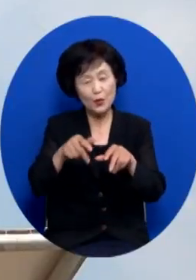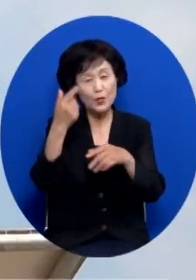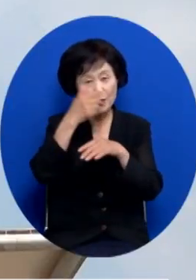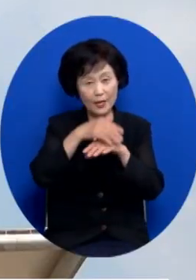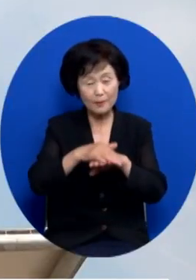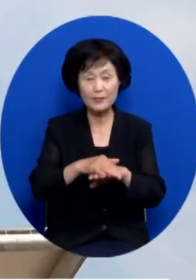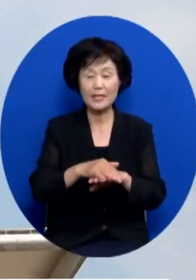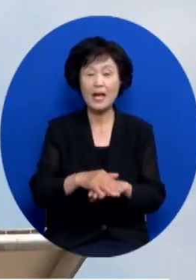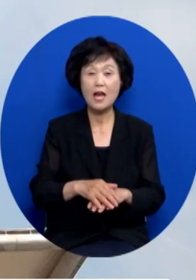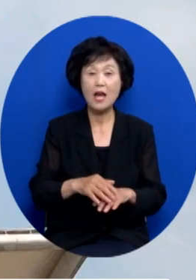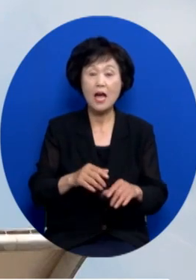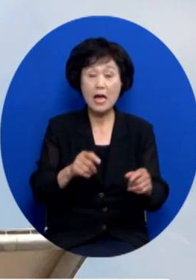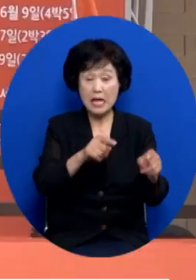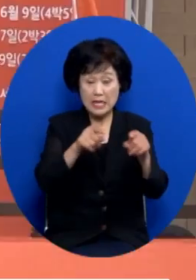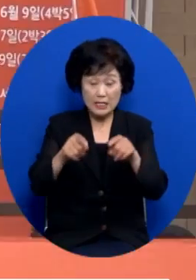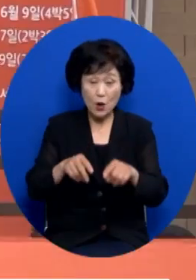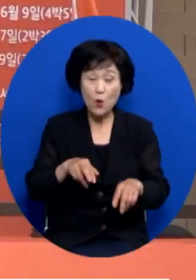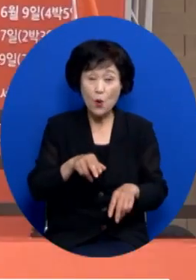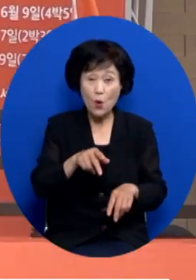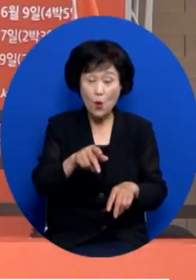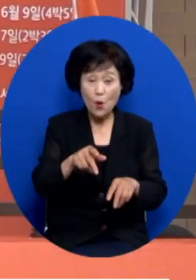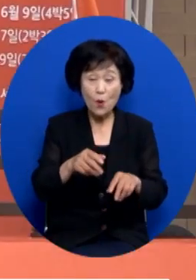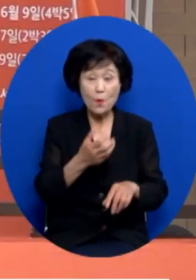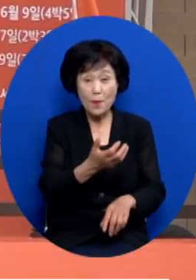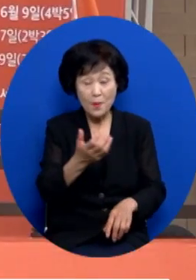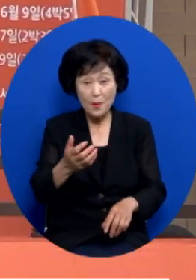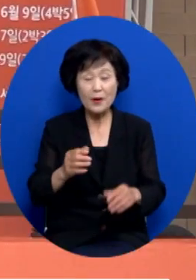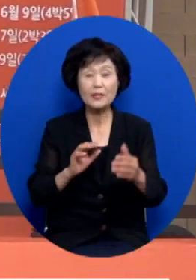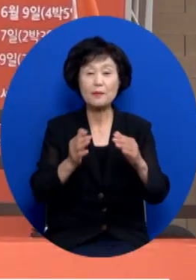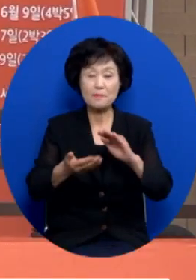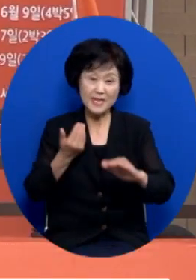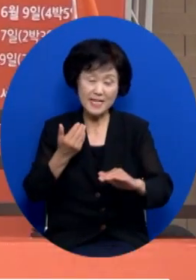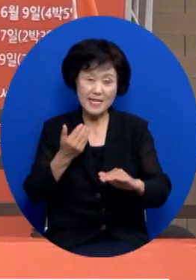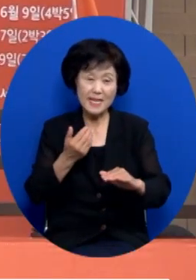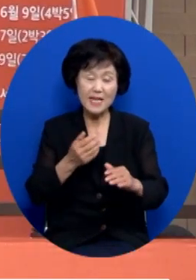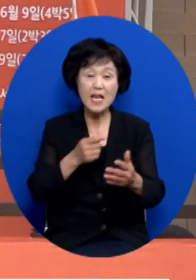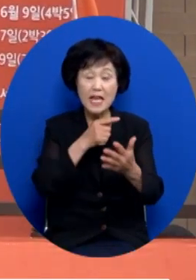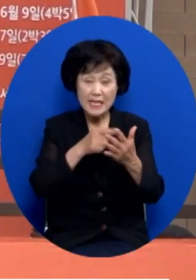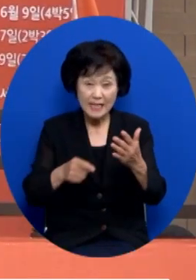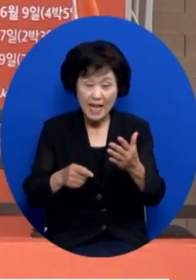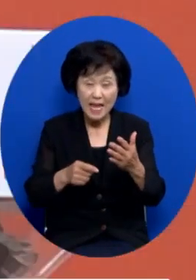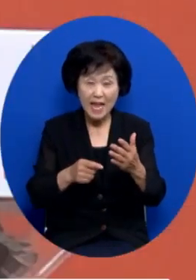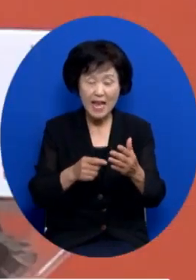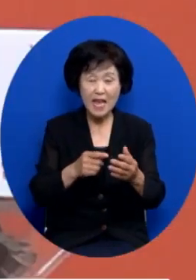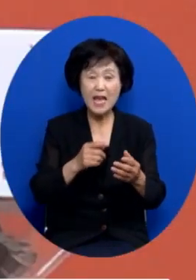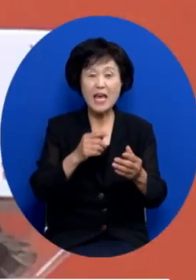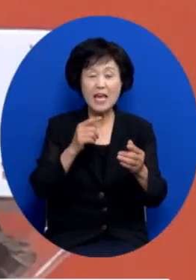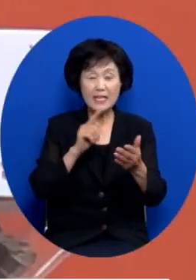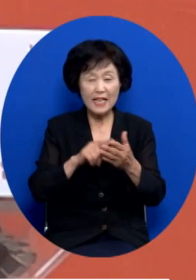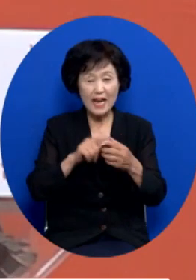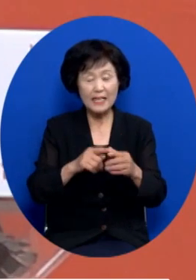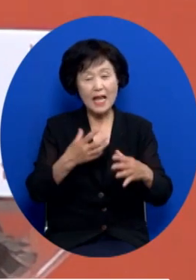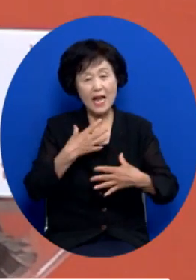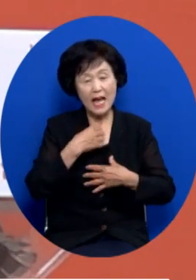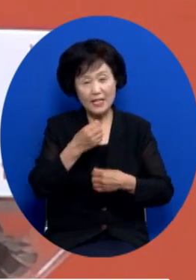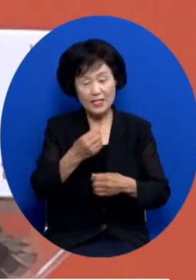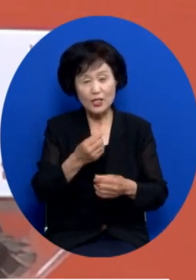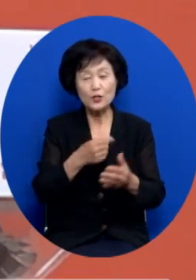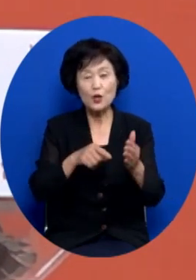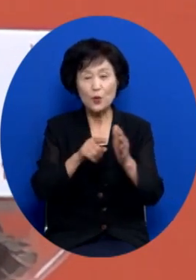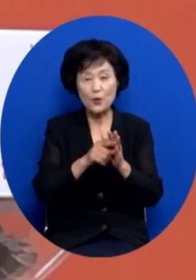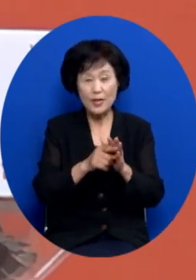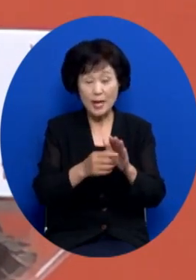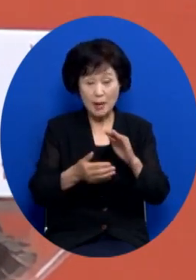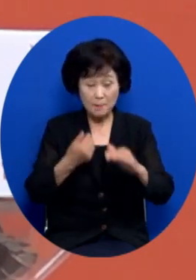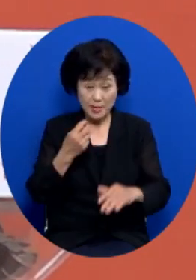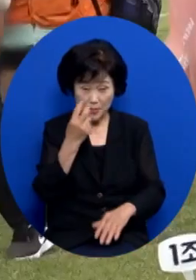측은 국토대장정에 앞서 중대시민 재해 관련 사전답사, 중대재해 매뉴얼 제작 등 안전사고 예방에 힘썼고